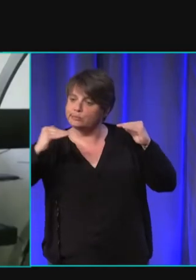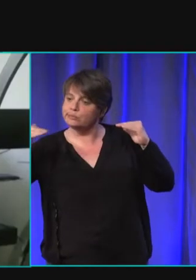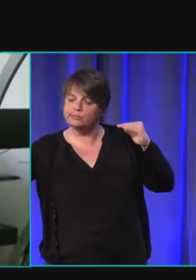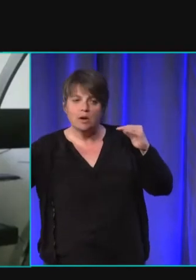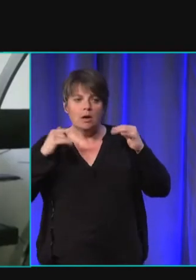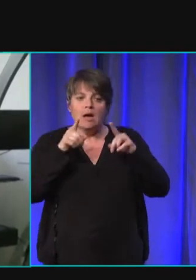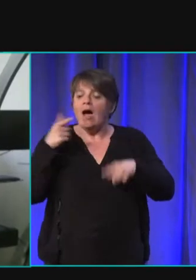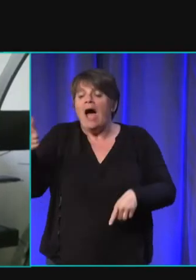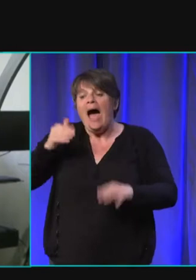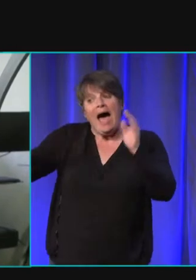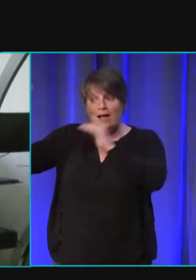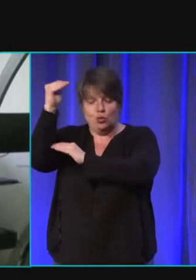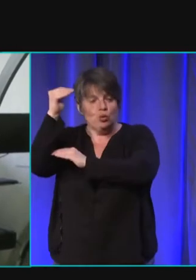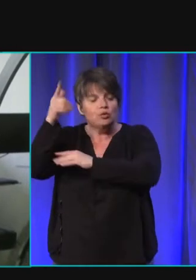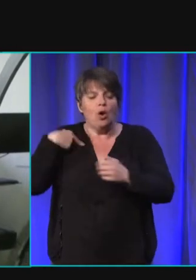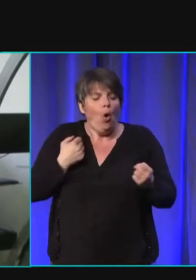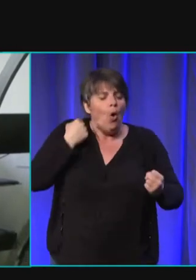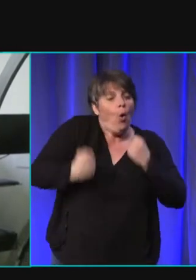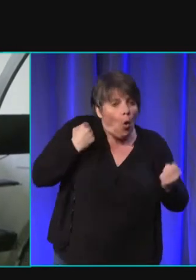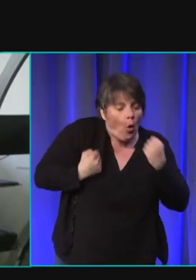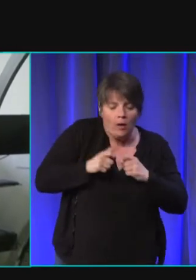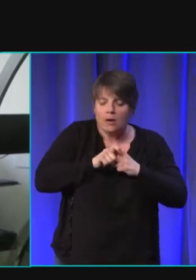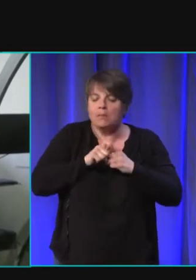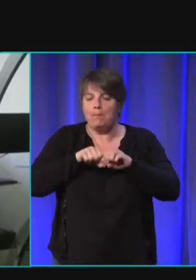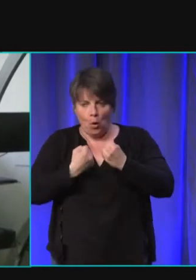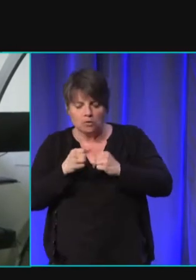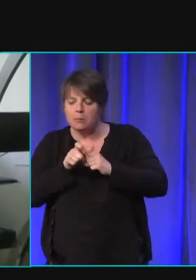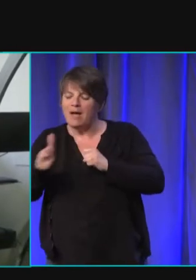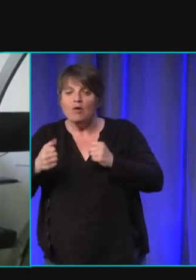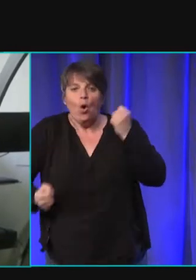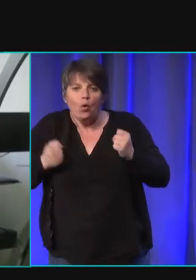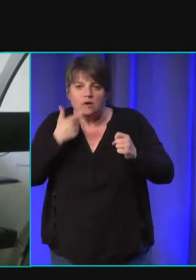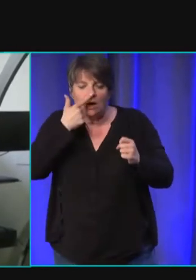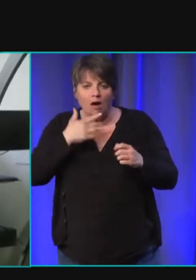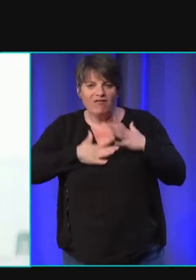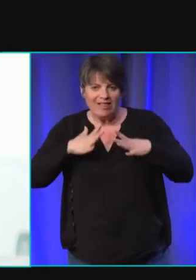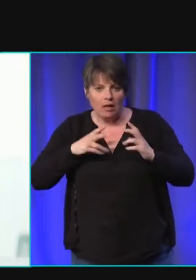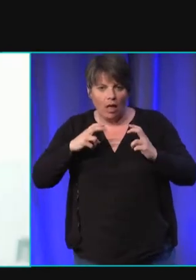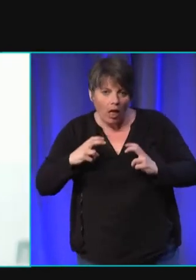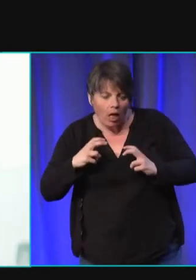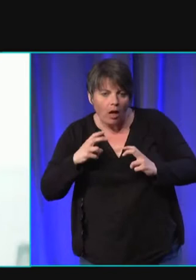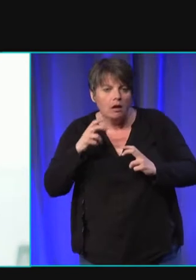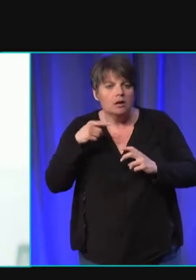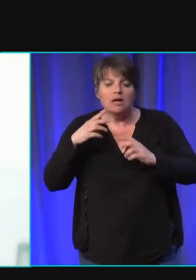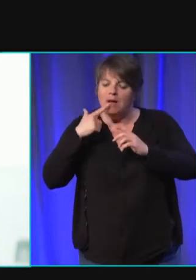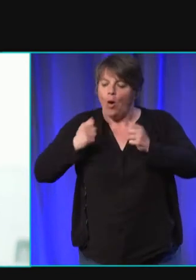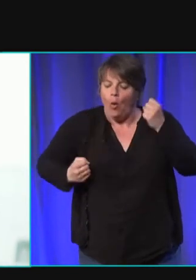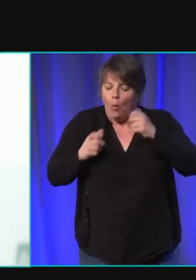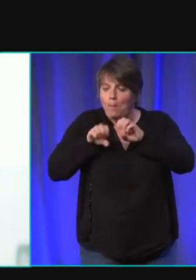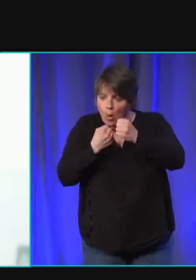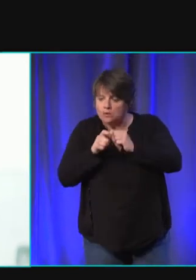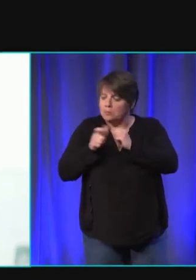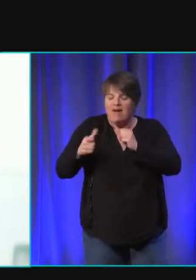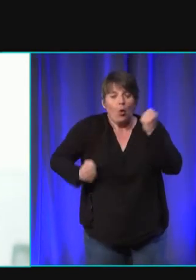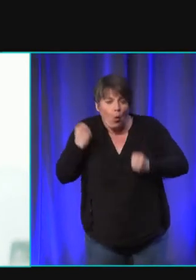du sprint. Bon, donc on a fait la preuve là, finalement, que pour un effort équivalent, les enfants